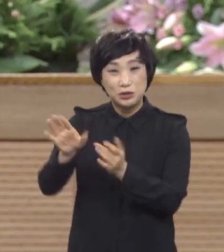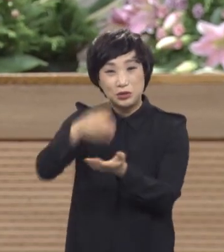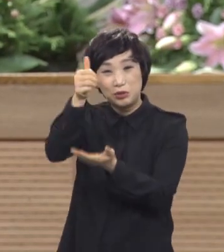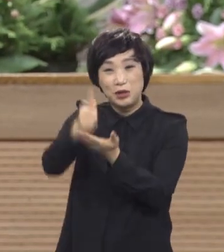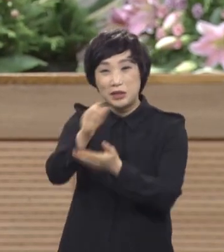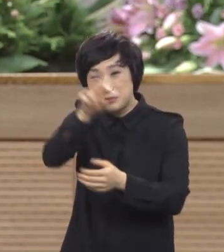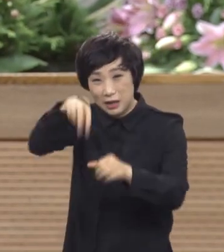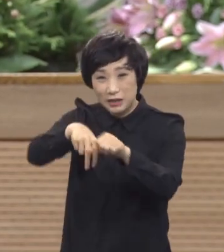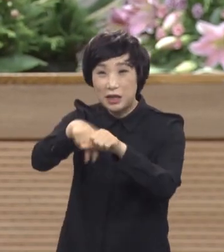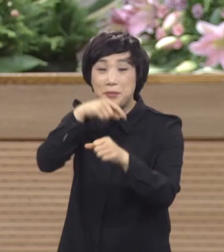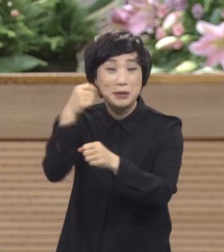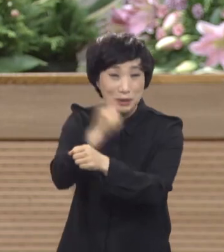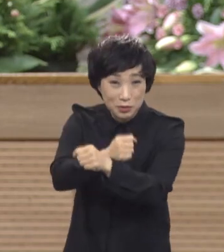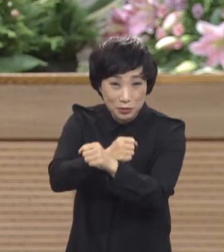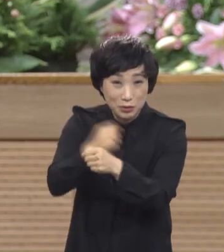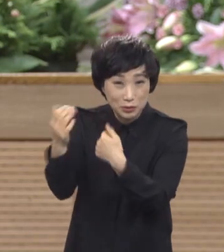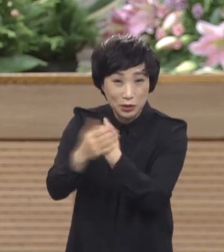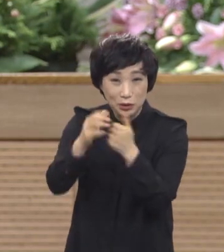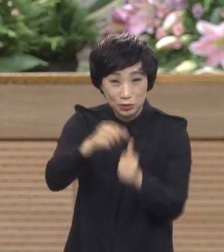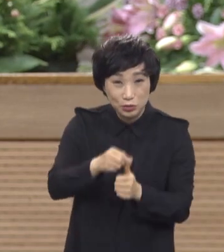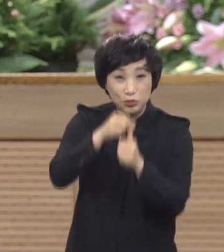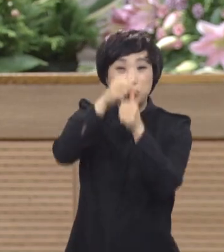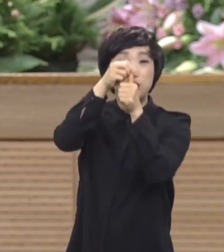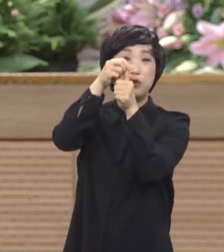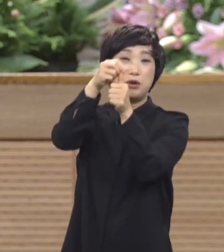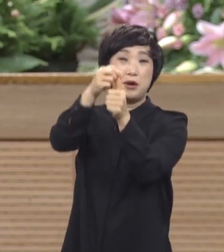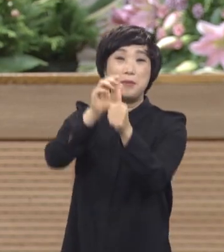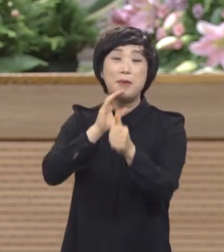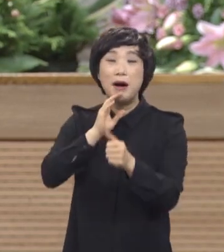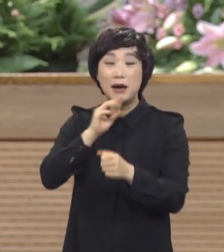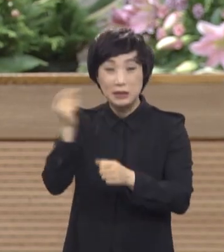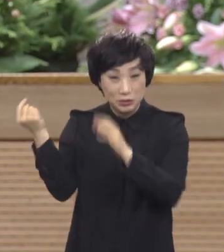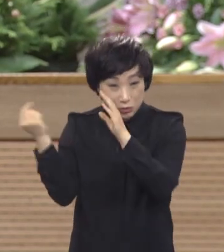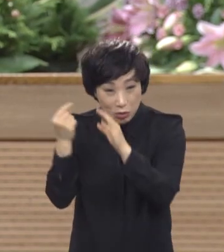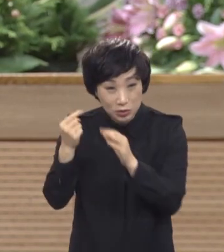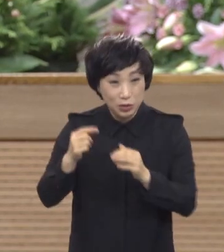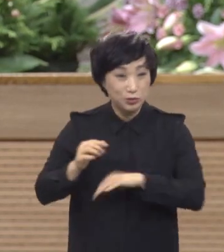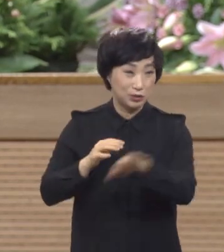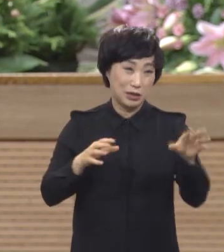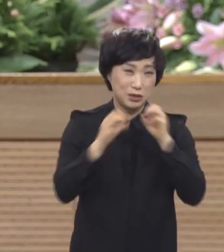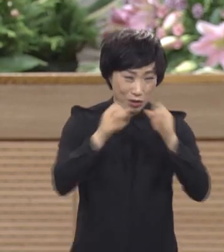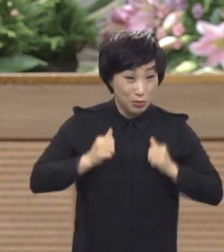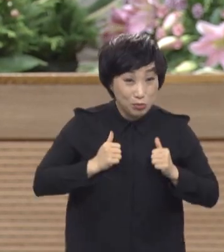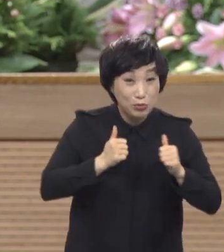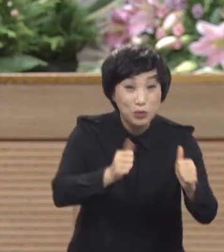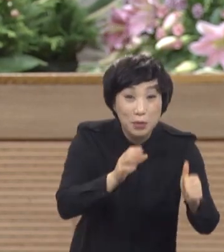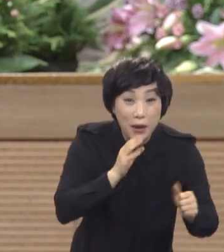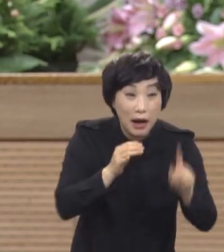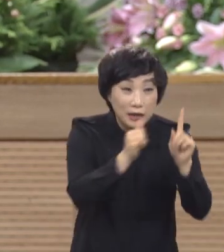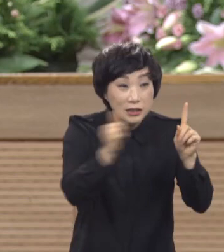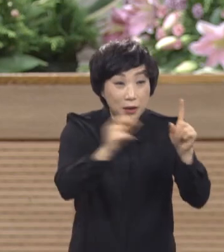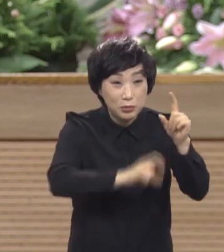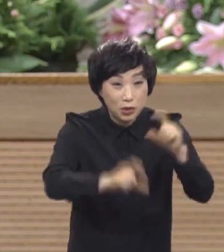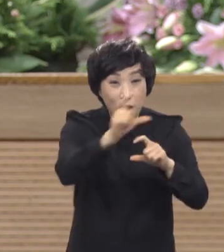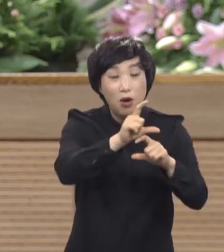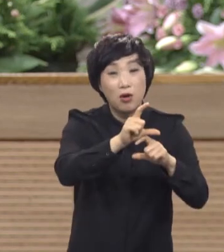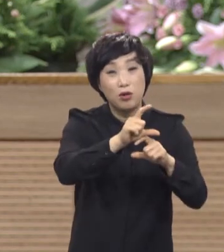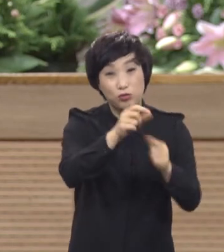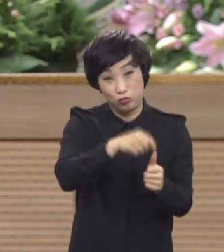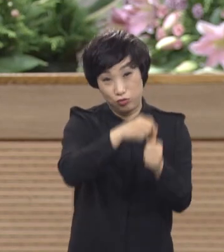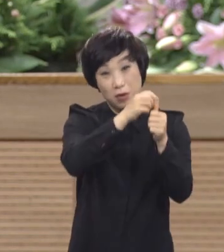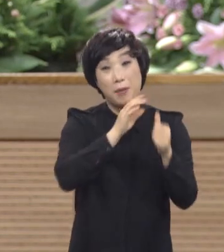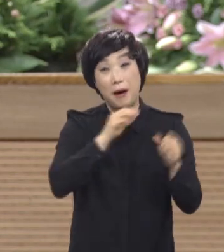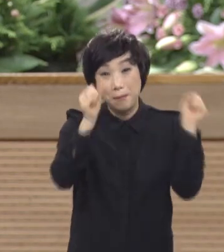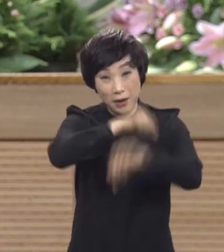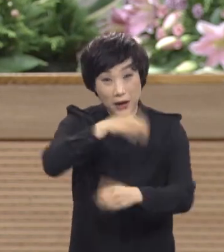십자가의 피의 공로로 구원 받게 하고 이 소식을 부드러니 전해서 한 사람도 멸망하지 않기를